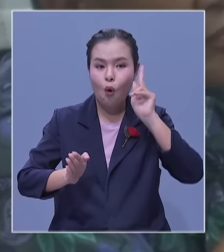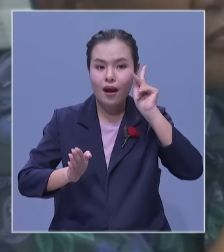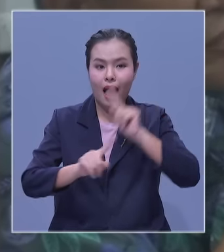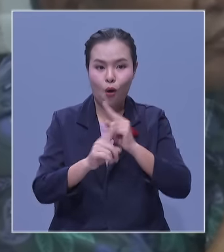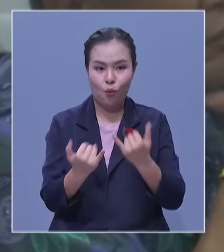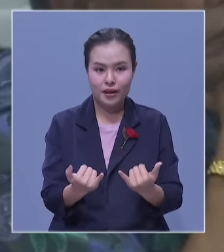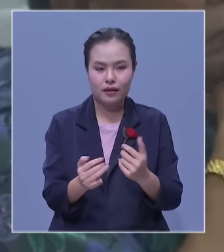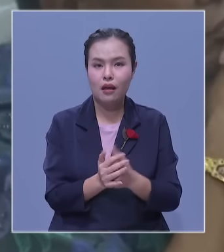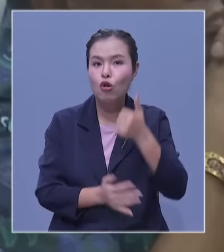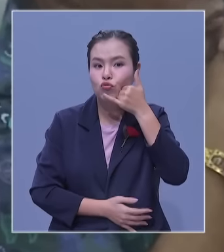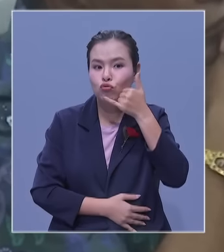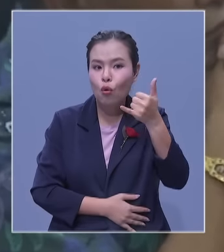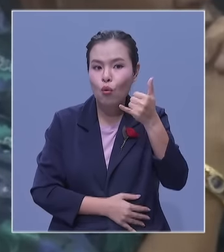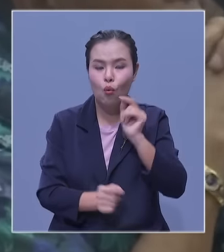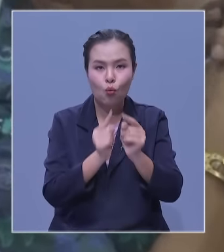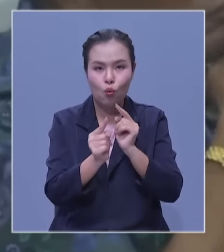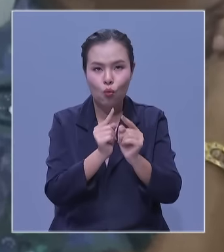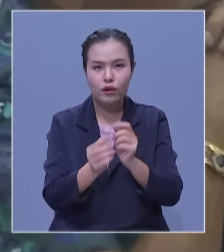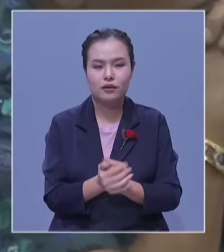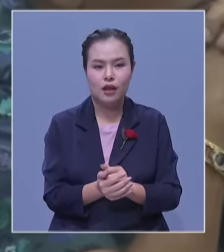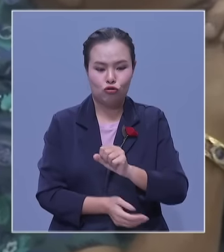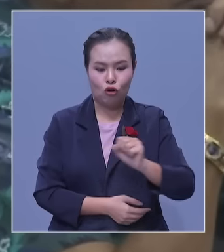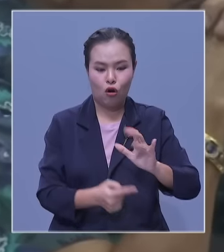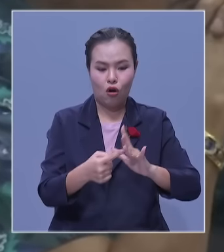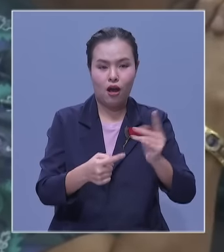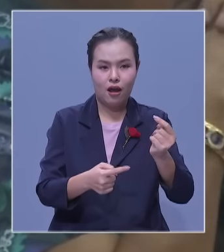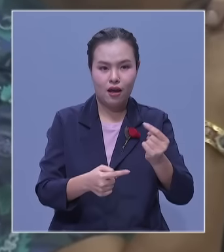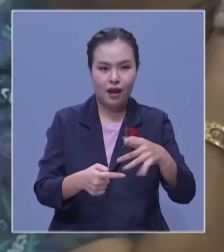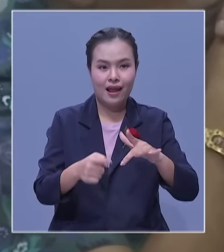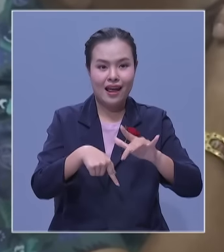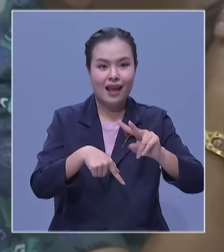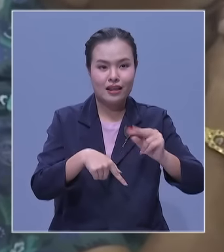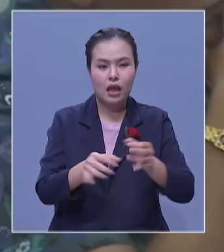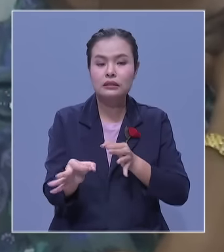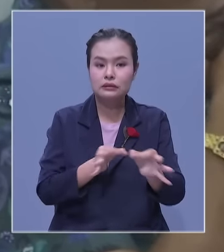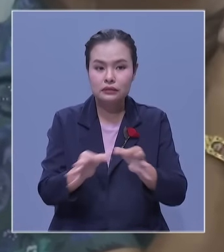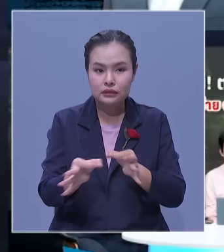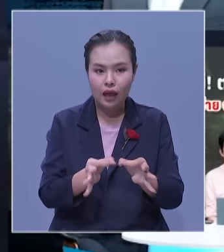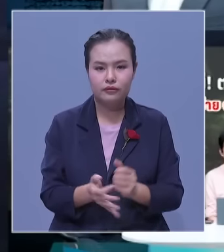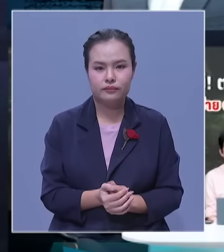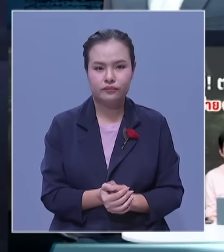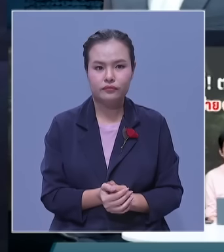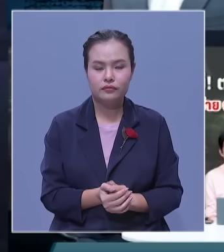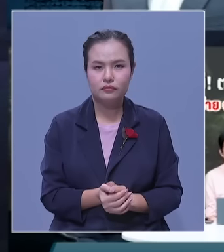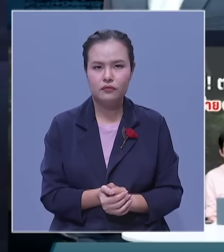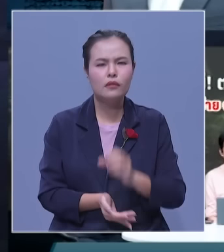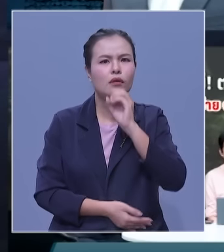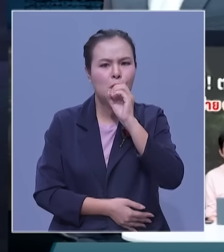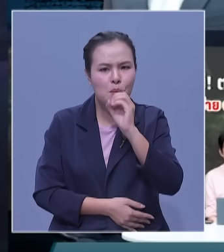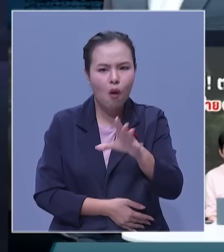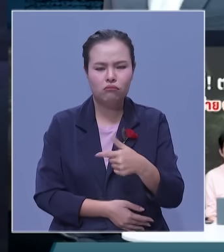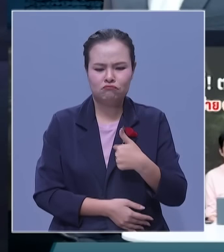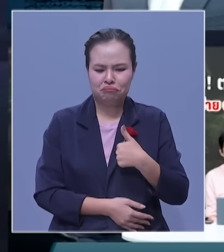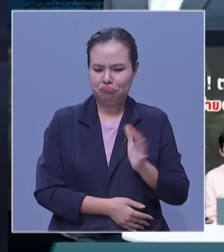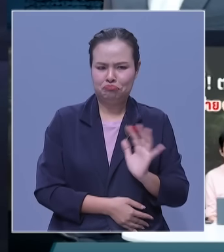ก็เลยมีการติดต่อไปพูดคุยกับทางตัวสสเท้งให้ได้ออกมาชี้แจงหน่อยนะครับโดยสสเท้งเนี่ยก็ยืนยันอีกครั้งว่า